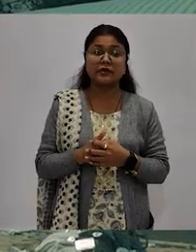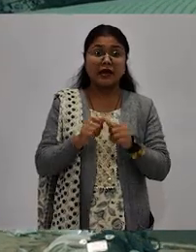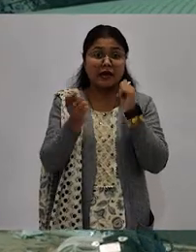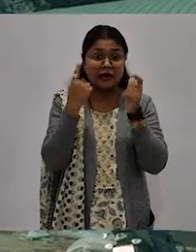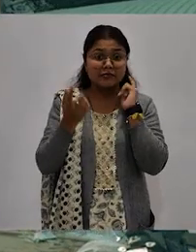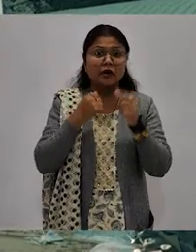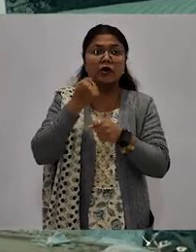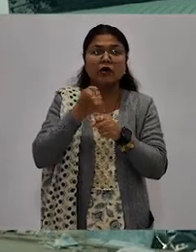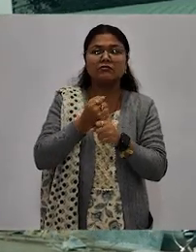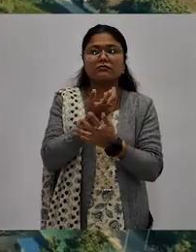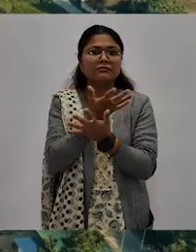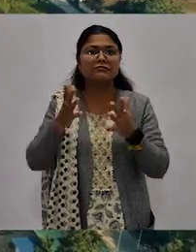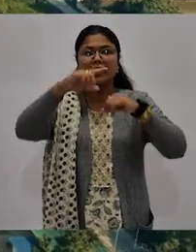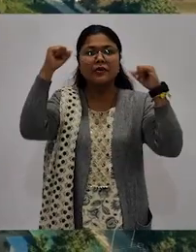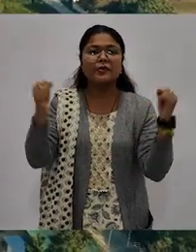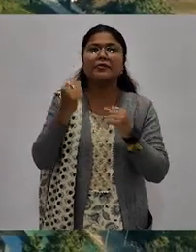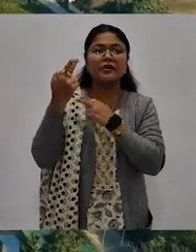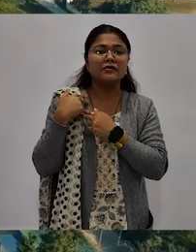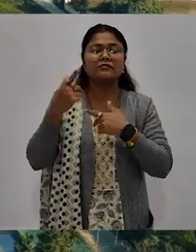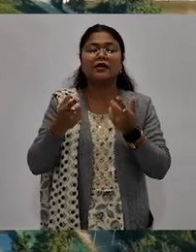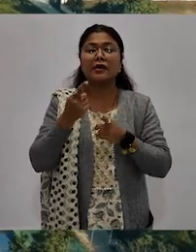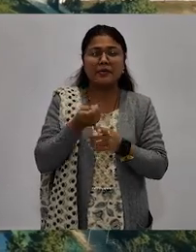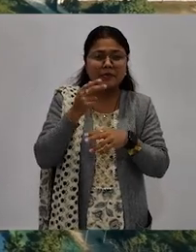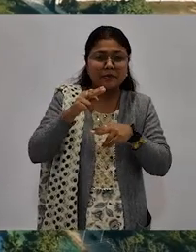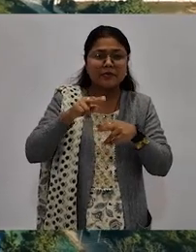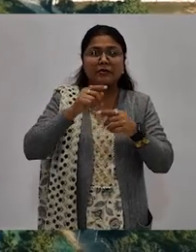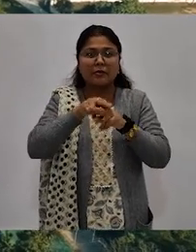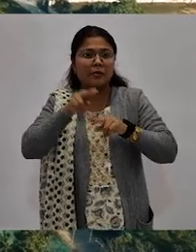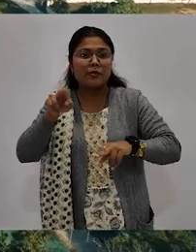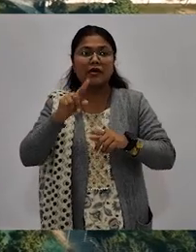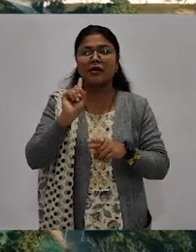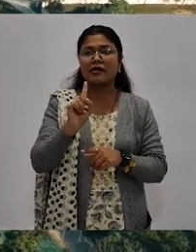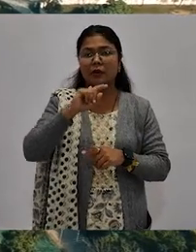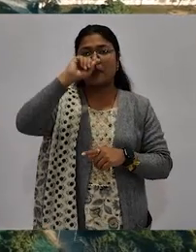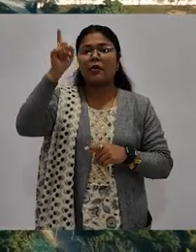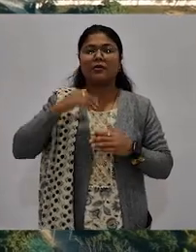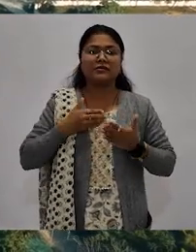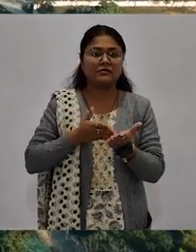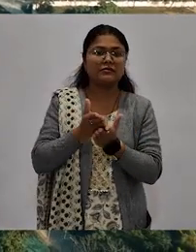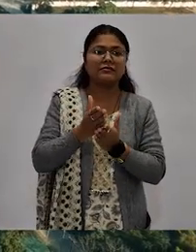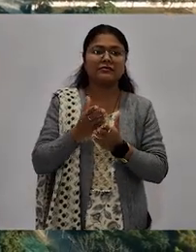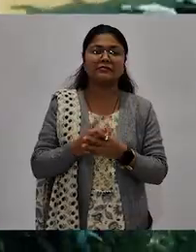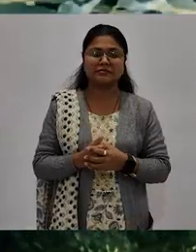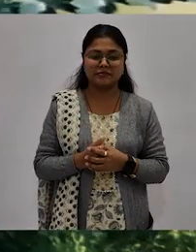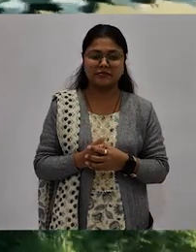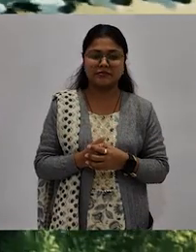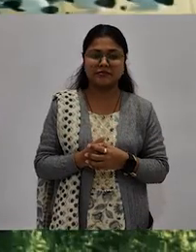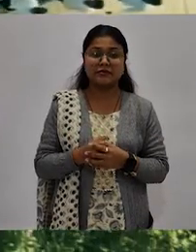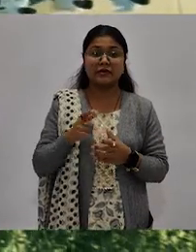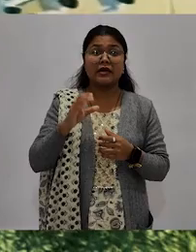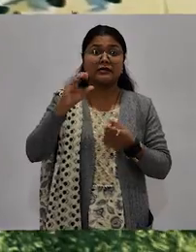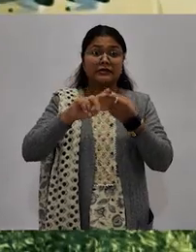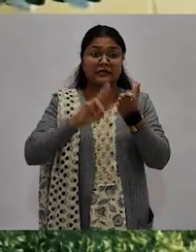অসম চৰকাৰৰ নিৰবিচ্ছিন্ন প্ৰচেষ্টা তথা আৰ্থিক অনুদান সম্পন্ন এক গৌৰৱময়ী যাত্ৰাৰ অধিকাৰী।